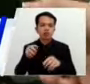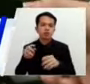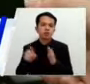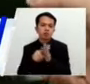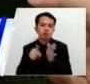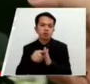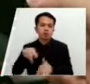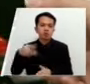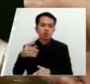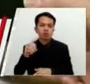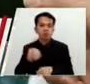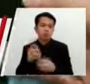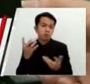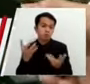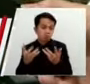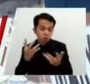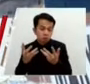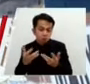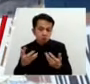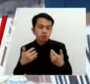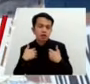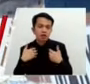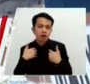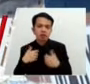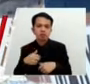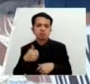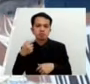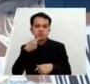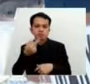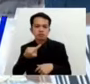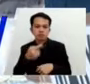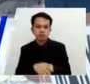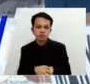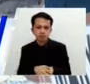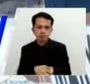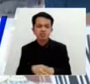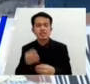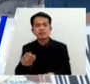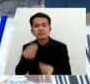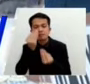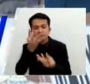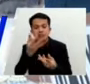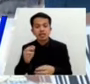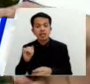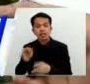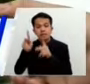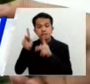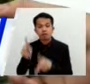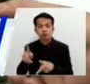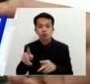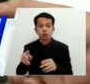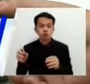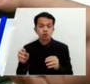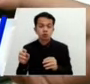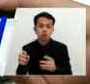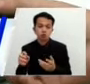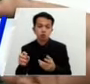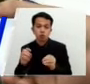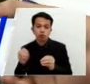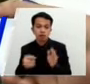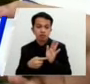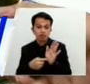tell, baka mamamaya meron nga naman talaga siyang masasabi. Well, alam mo, kapag ang tao walang credibility, meron ka pa bang